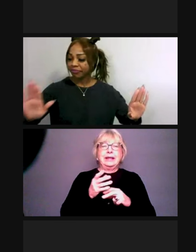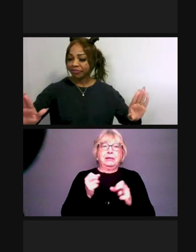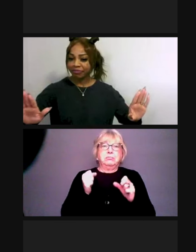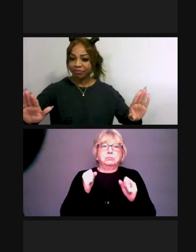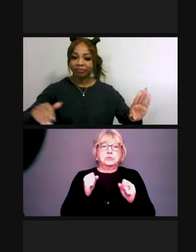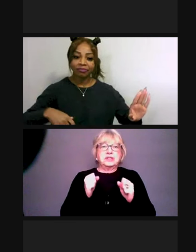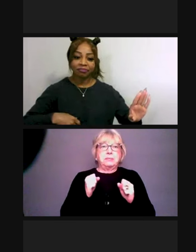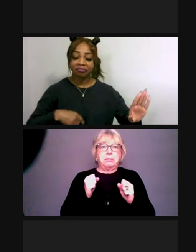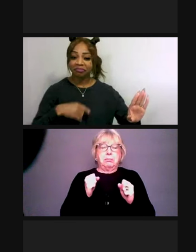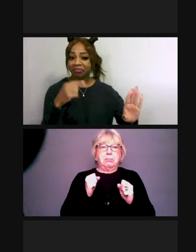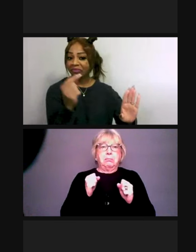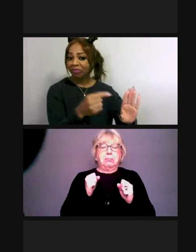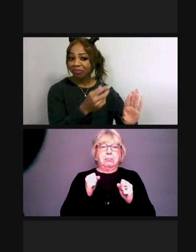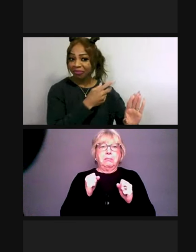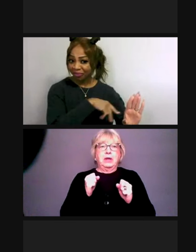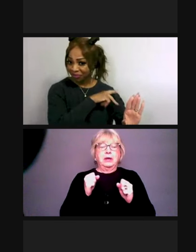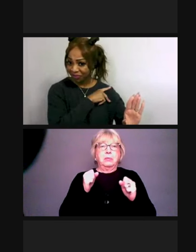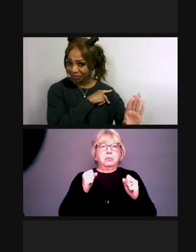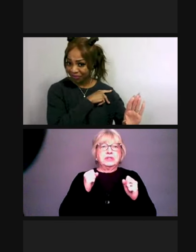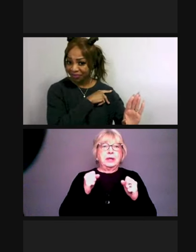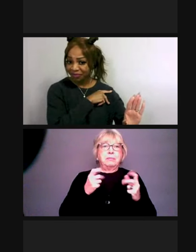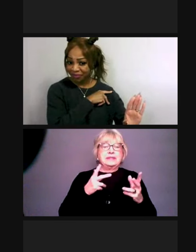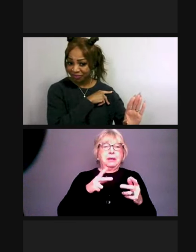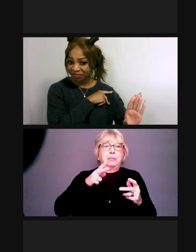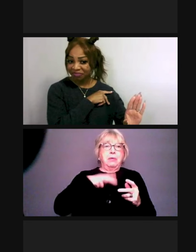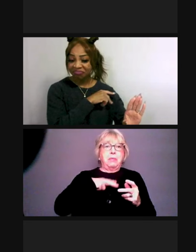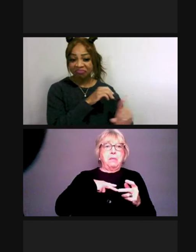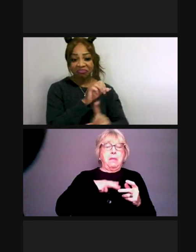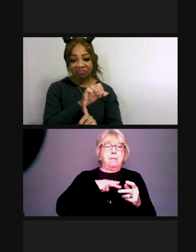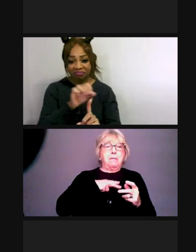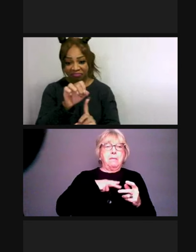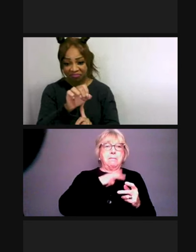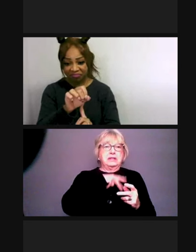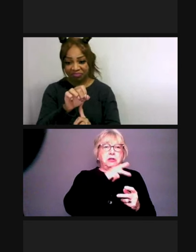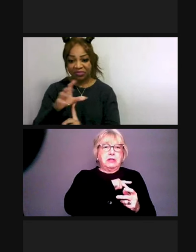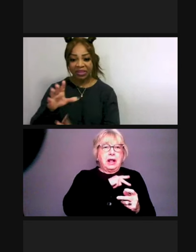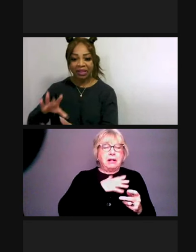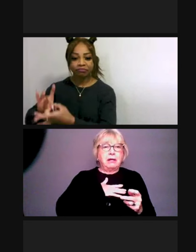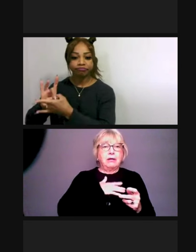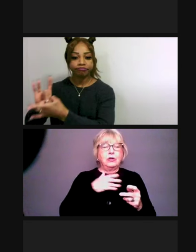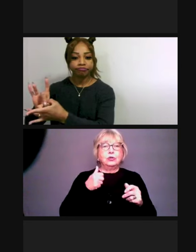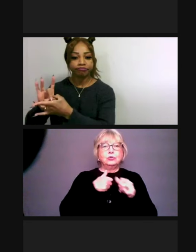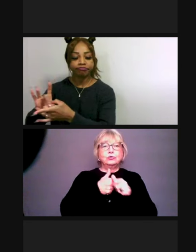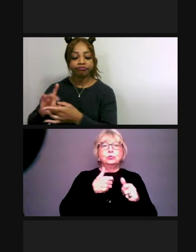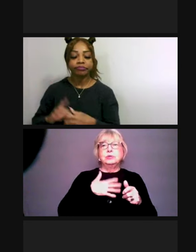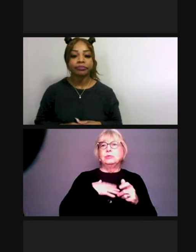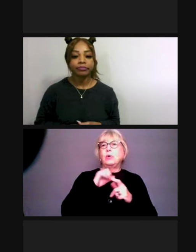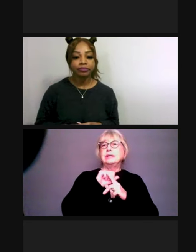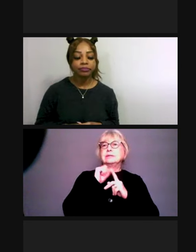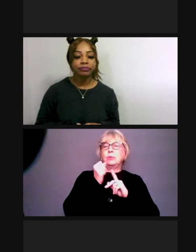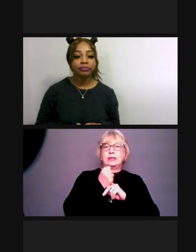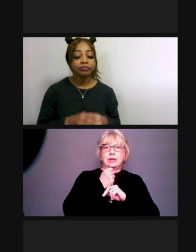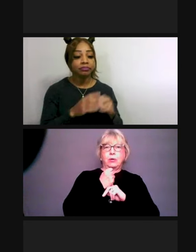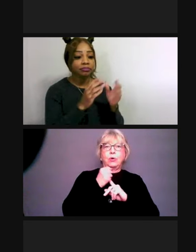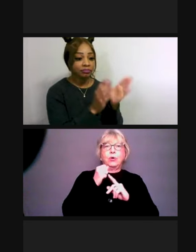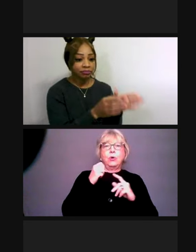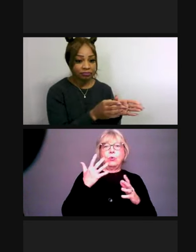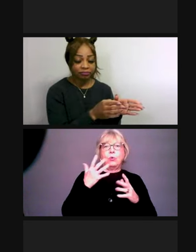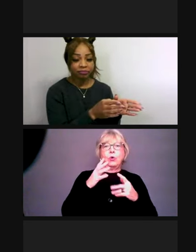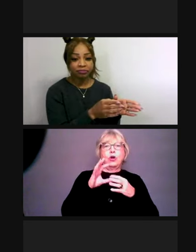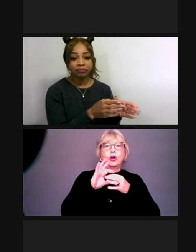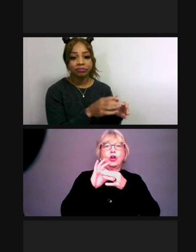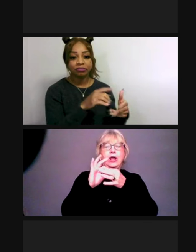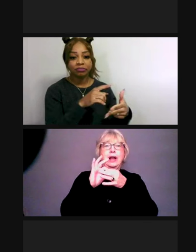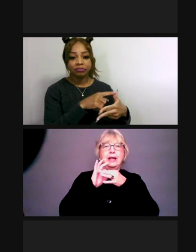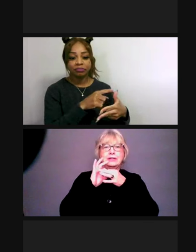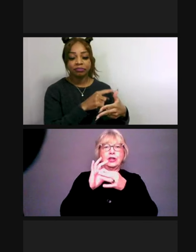différentes, ça peut être personnel, ça peut être selon la situation et relationnel. On va commencer avec